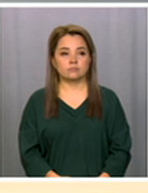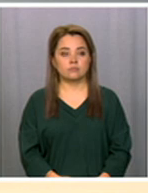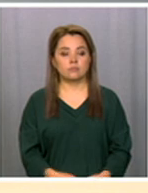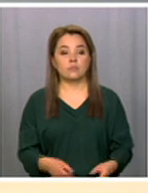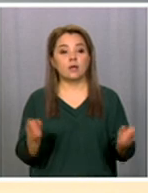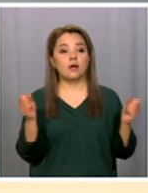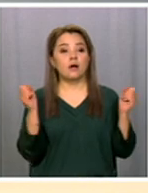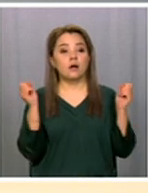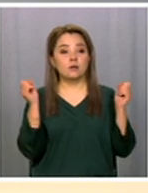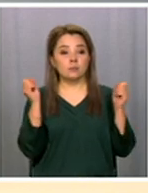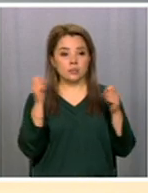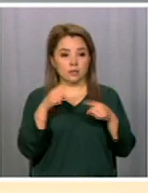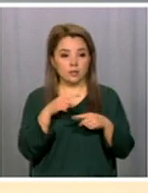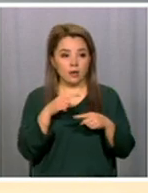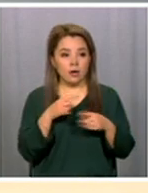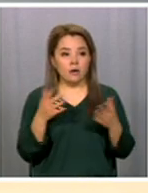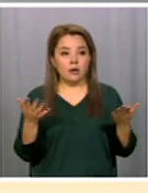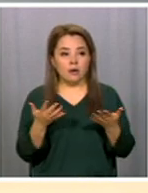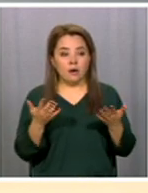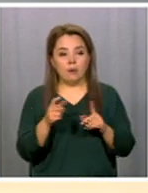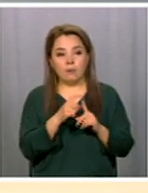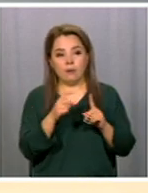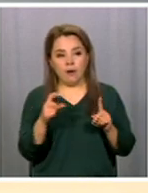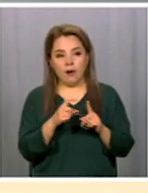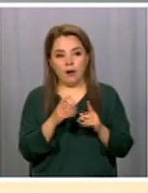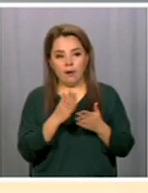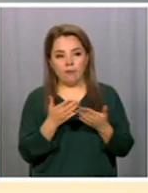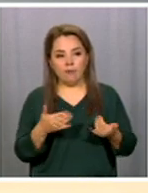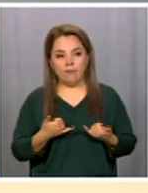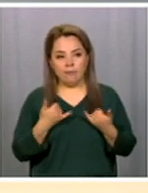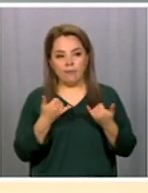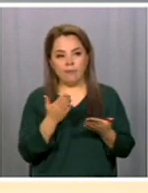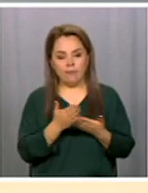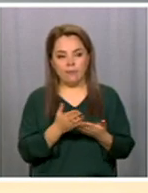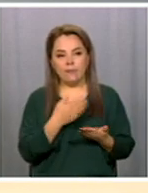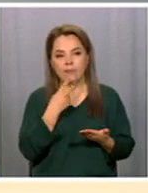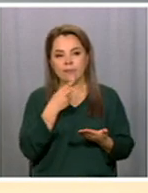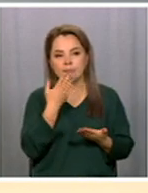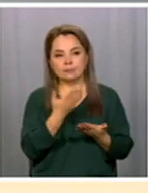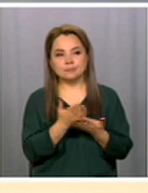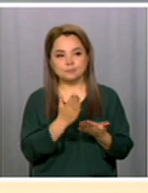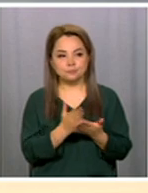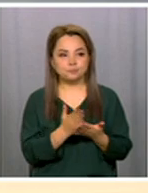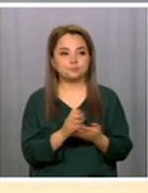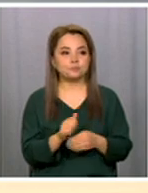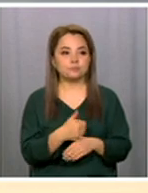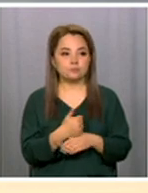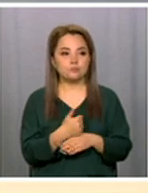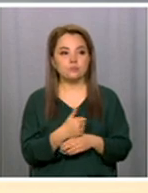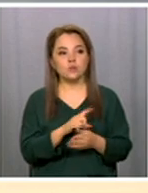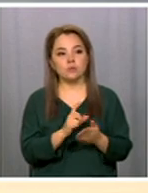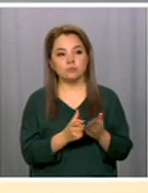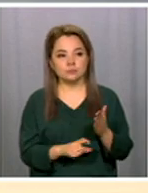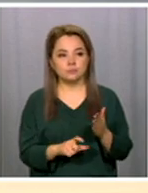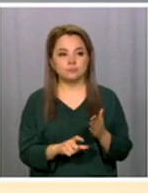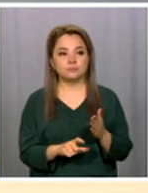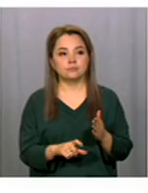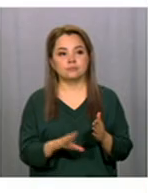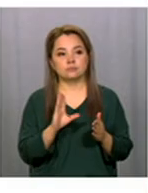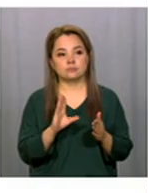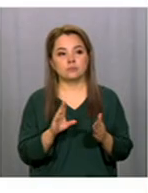Определите, какой из предложенных вариантов можно отнести к основной мысли повести «Волоколамское